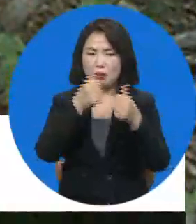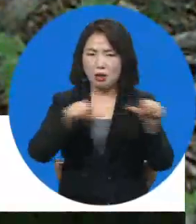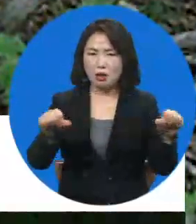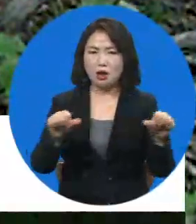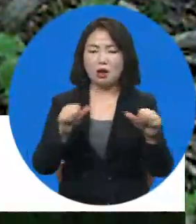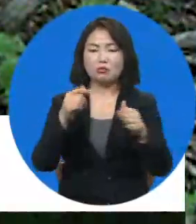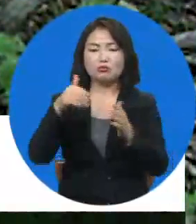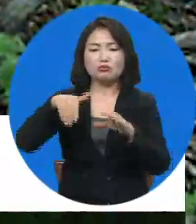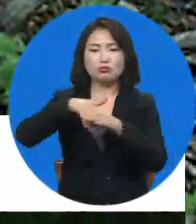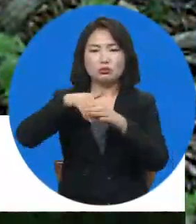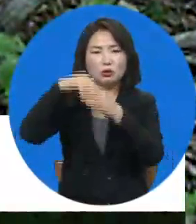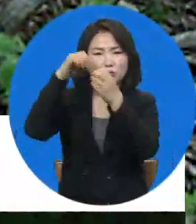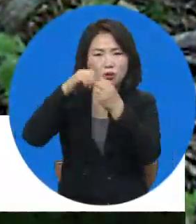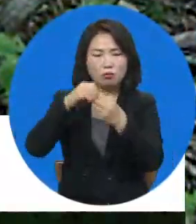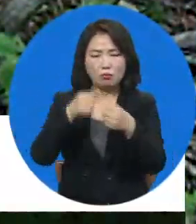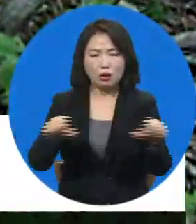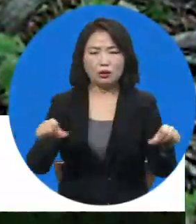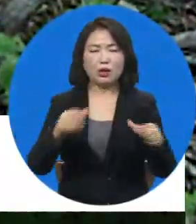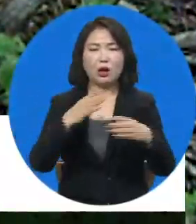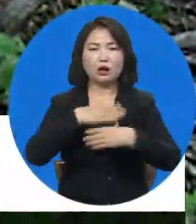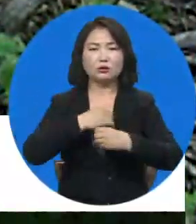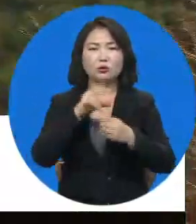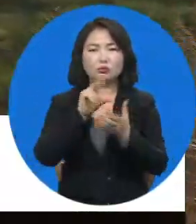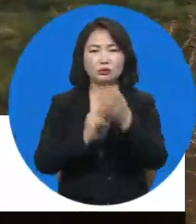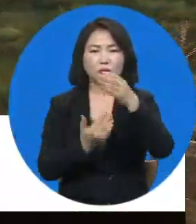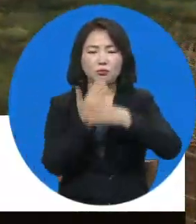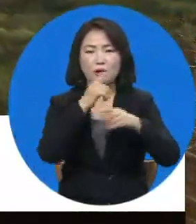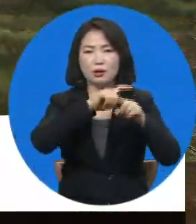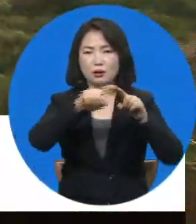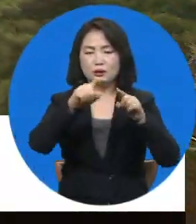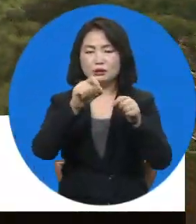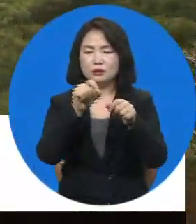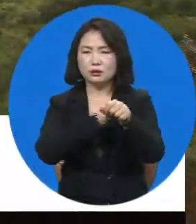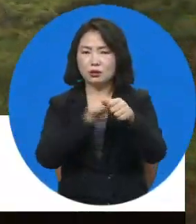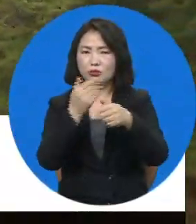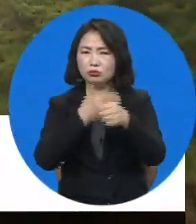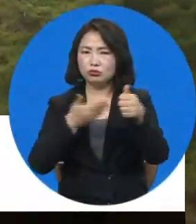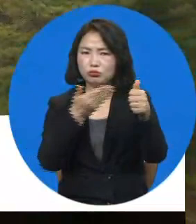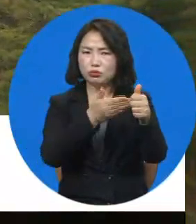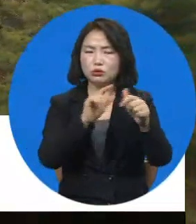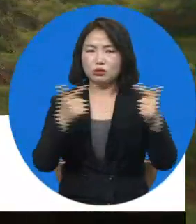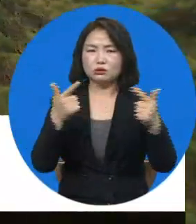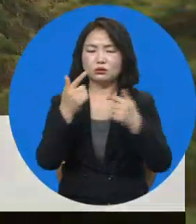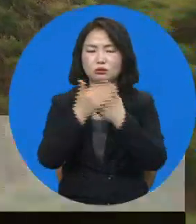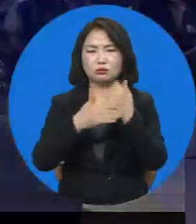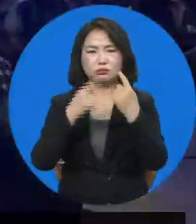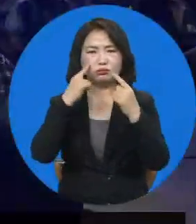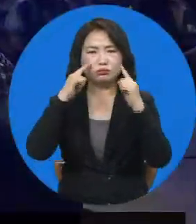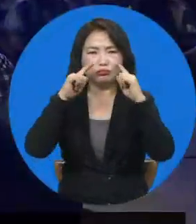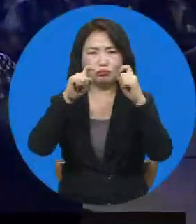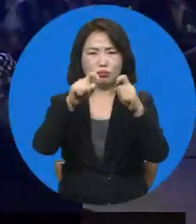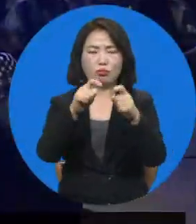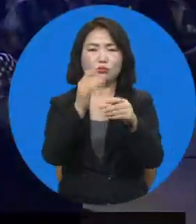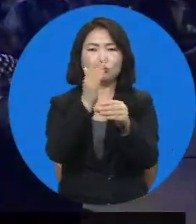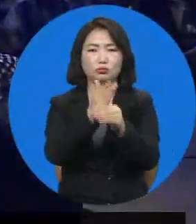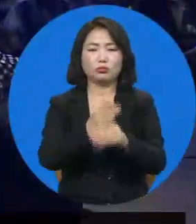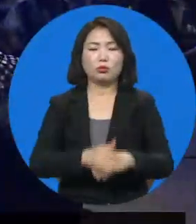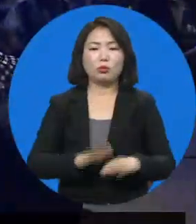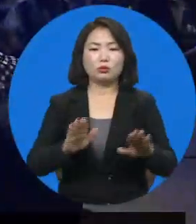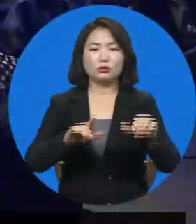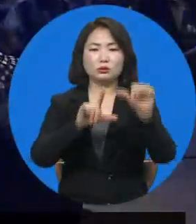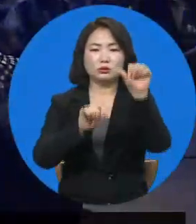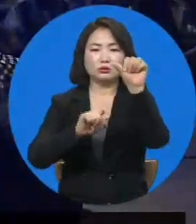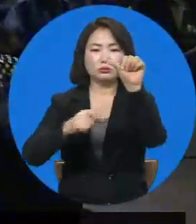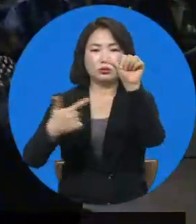훼손 안전성 문제에 다 케이블카 업체 특혜 의혹까지 불거졌습니다 대구 c 는 오는 16일